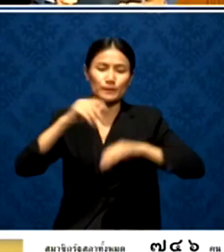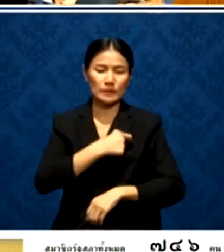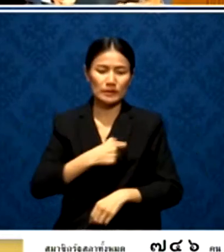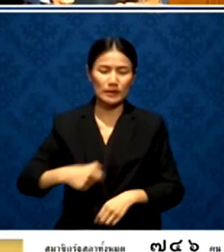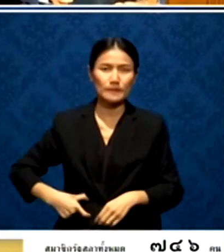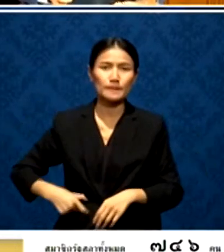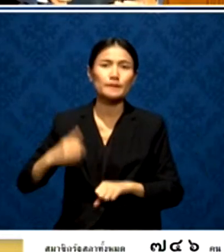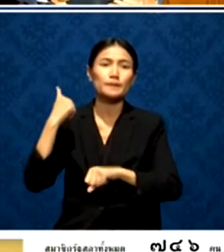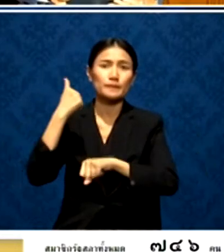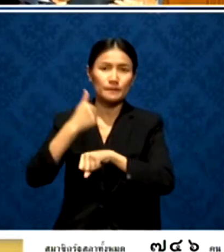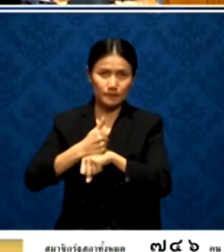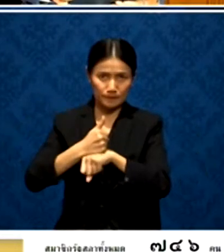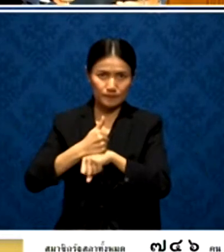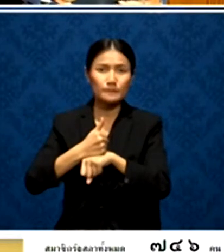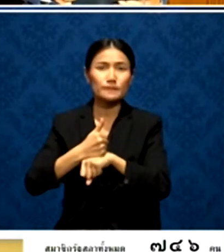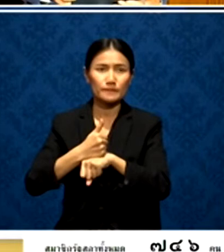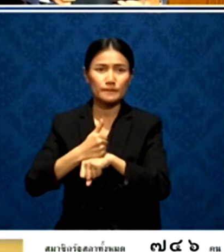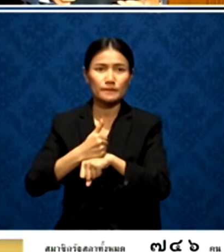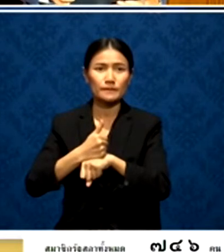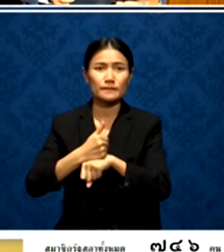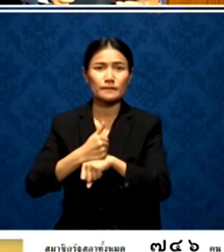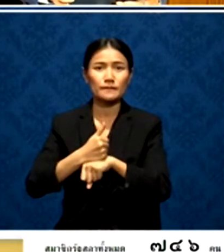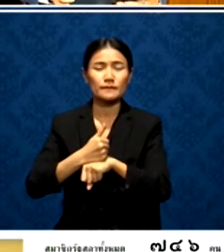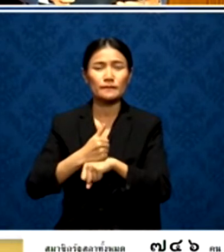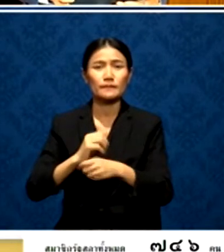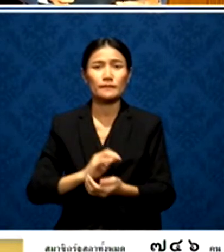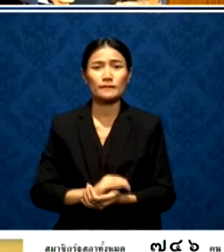ากษัตริย์ทรงเป็นประมุข